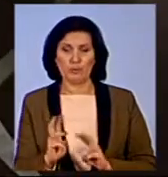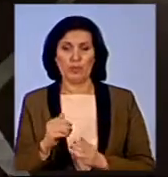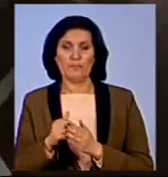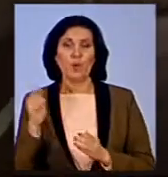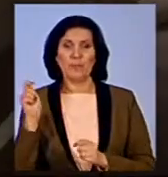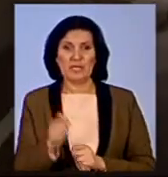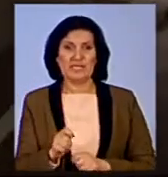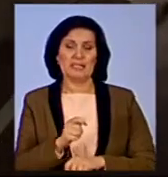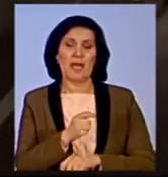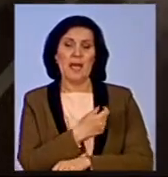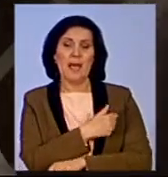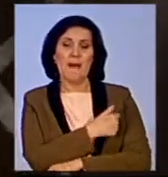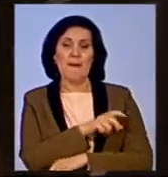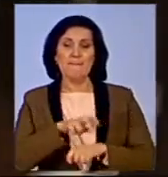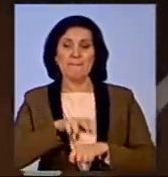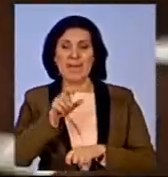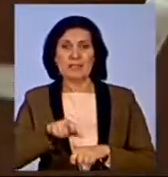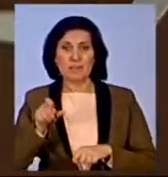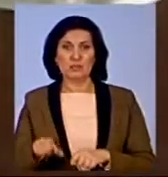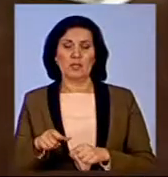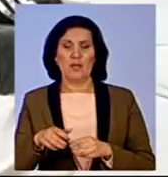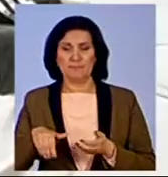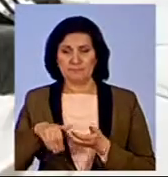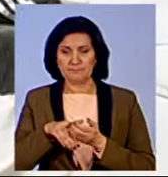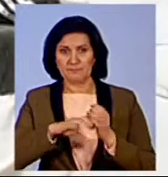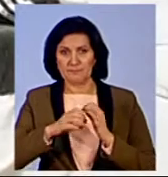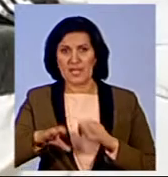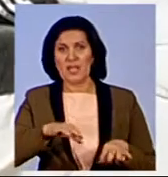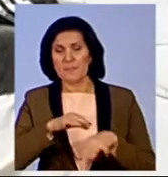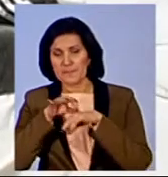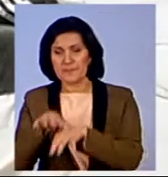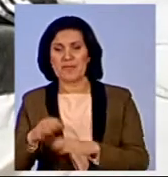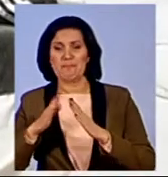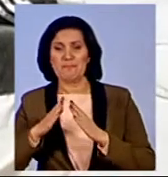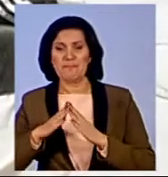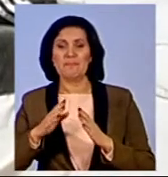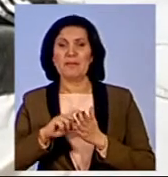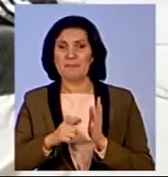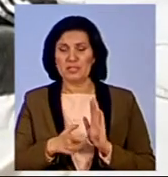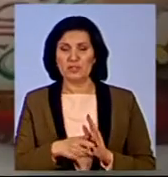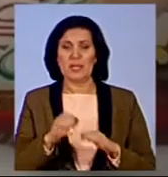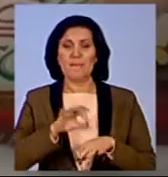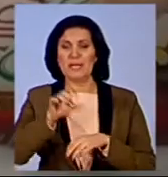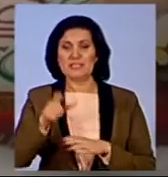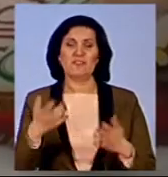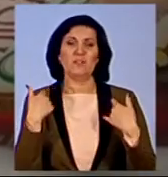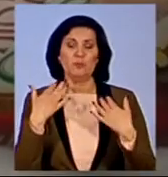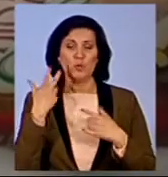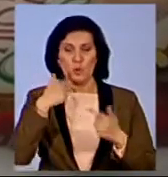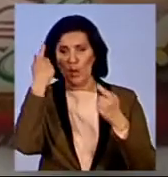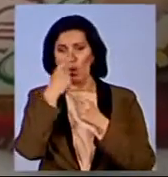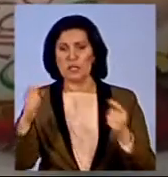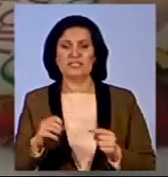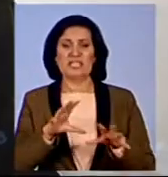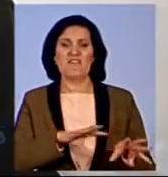приїзду рятувальників медперсонал розгортає пожежні рукави. Хворим допомагають покинути приміщення. Пацієнт Ігор Козачук відпочивав після процедур, коли